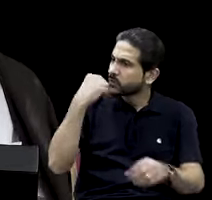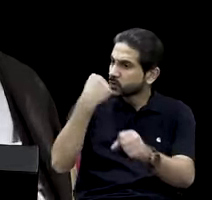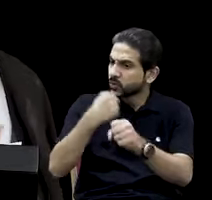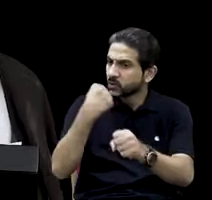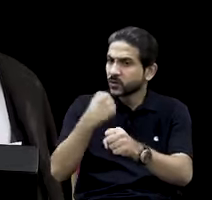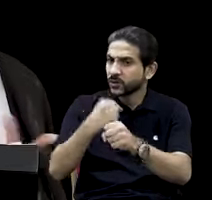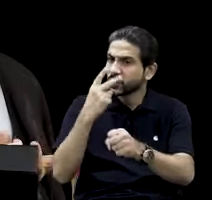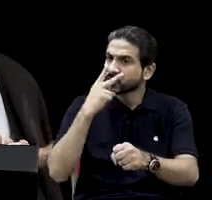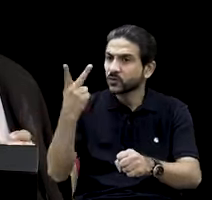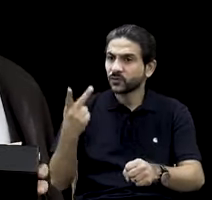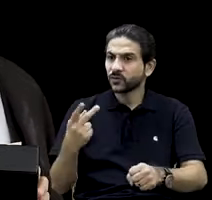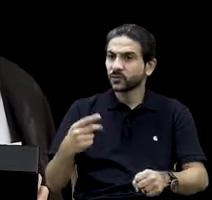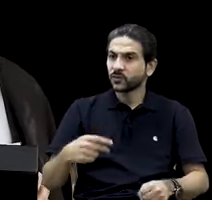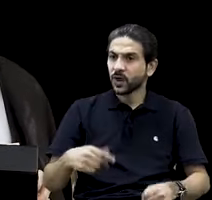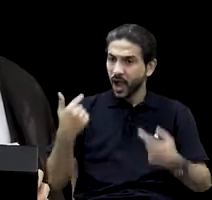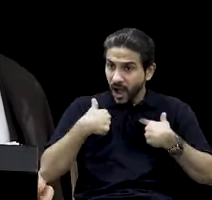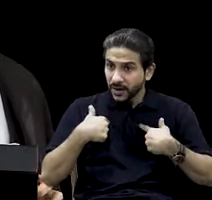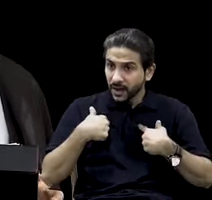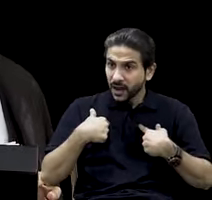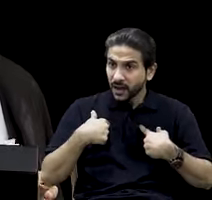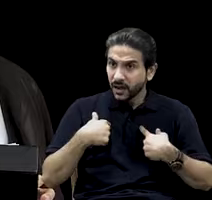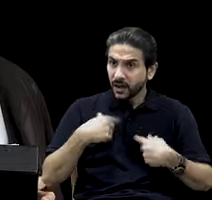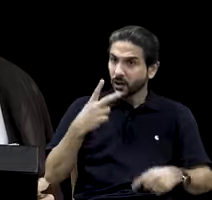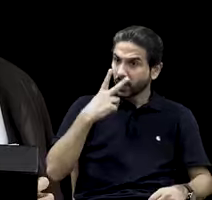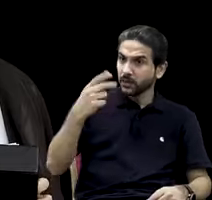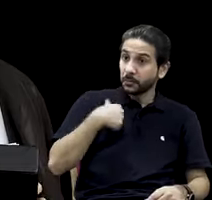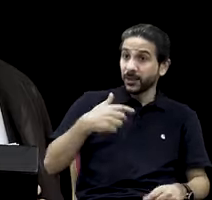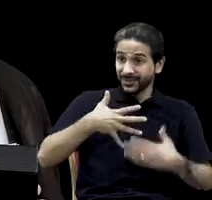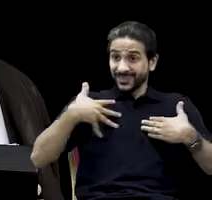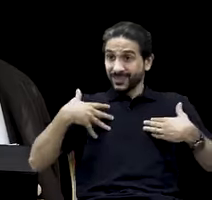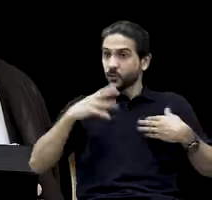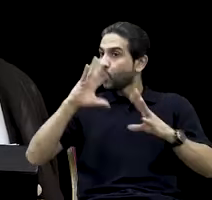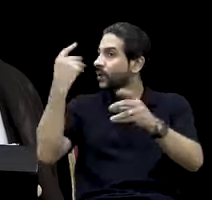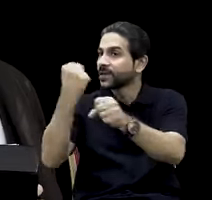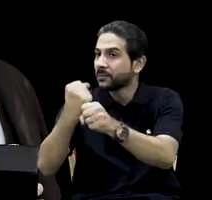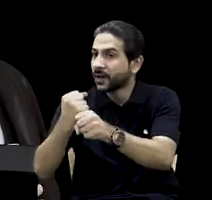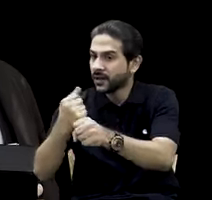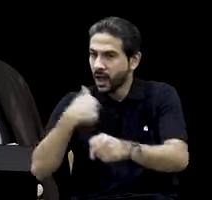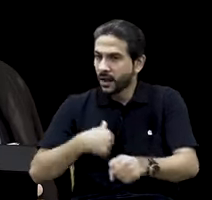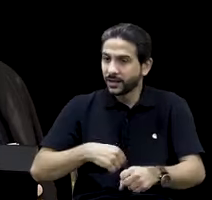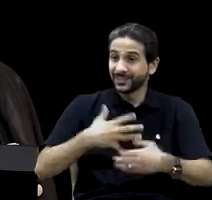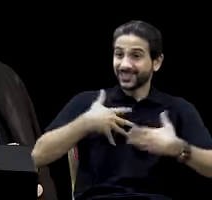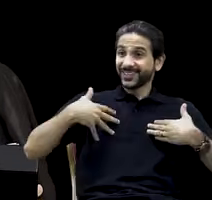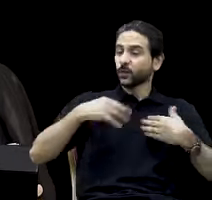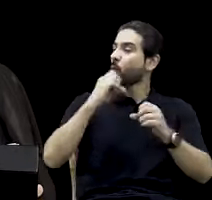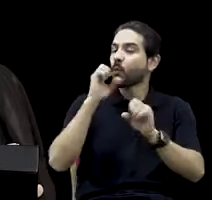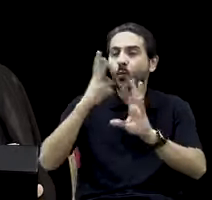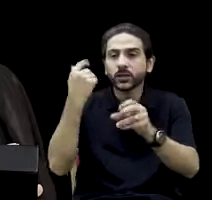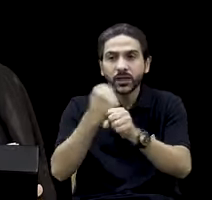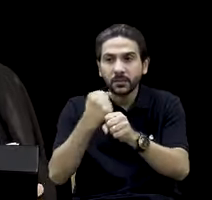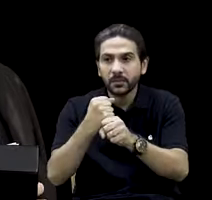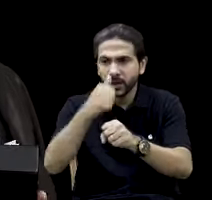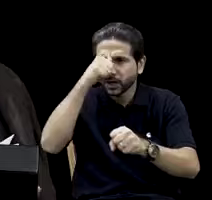الذي يصدر عن هذه المشاعر التمثرات الخارجيه اذا علينا ان نروح بشكل